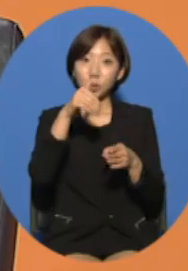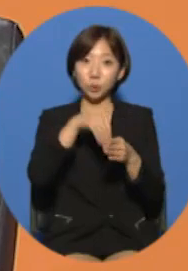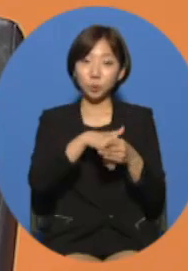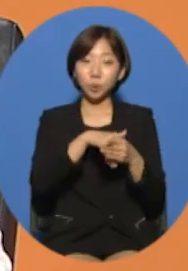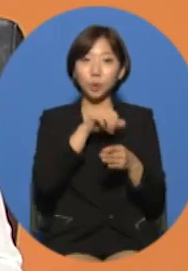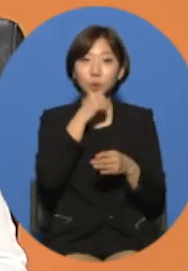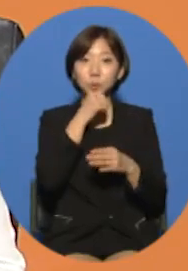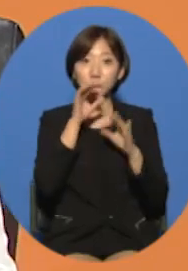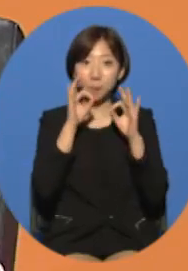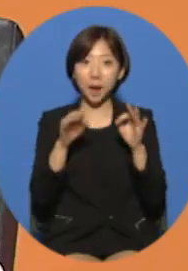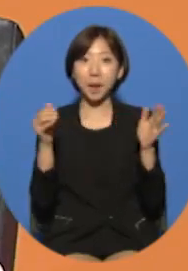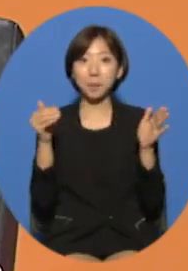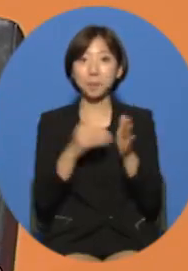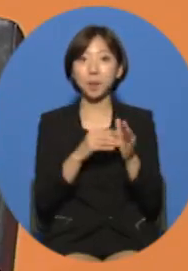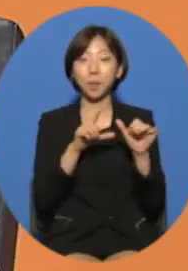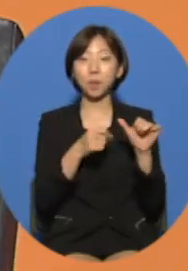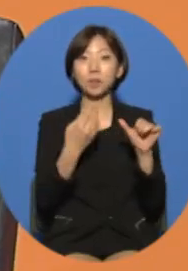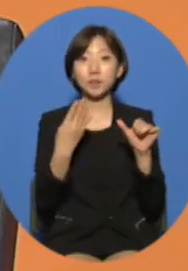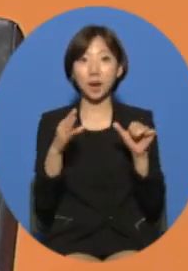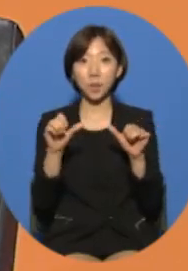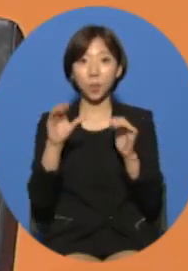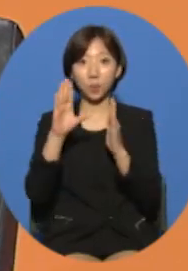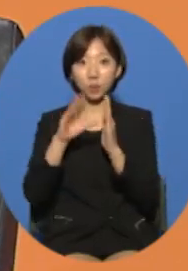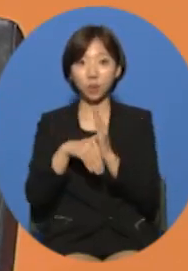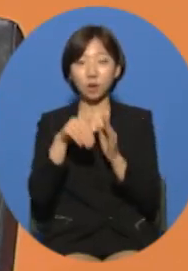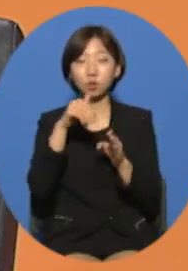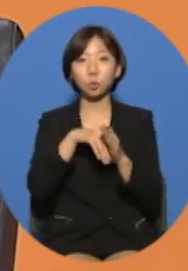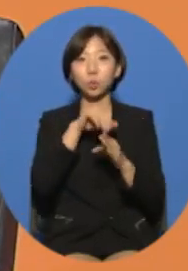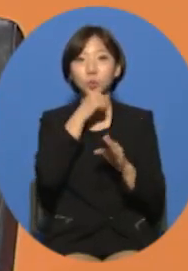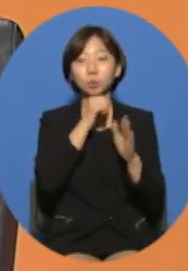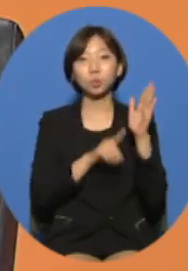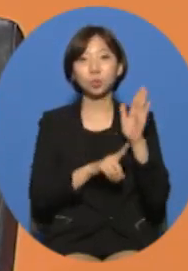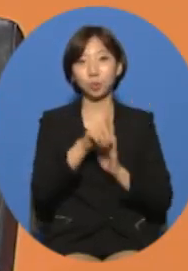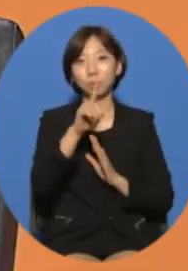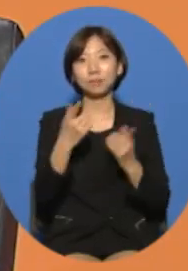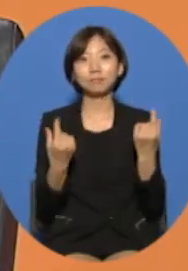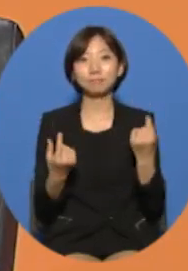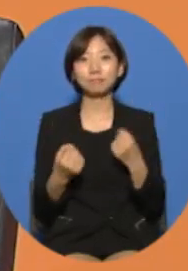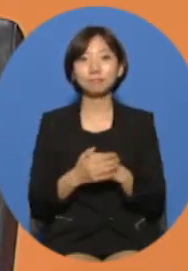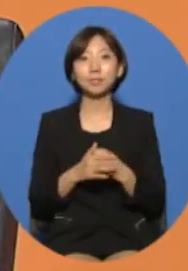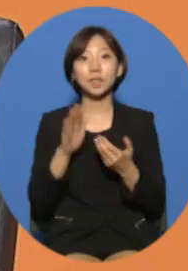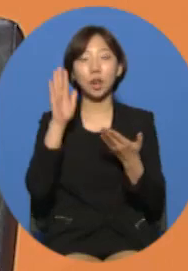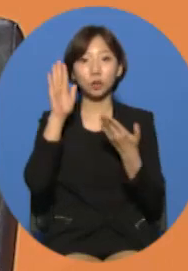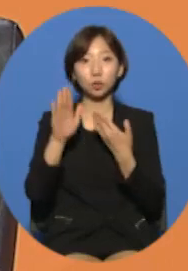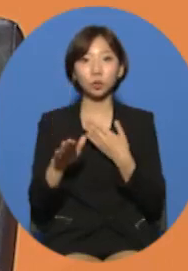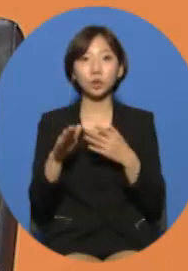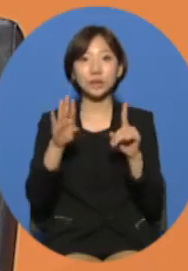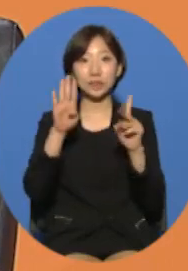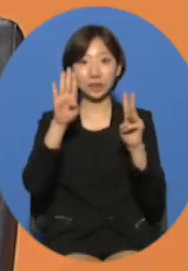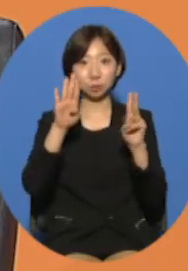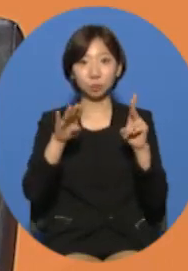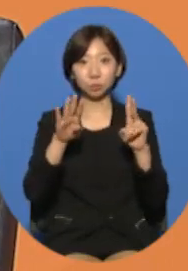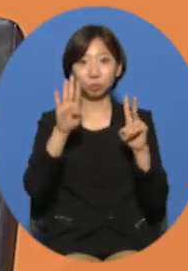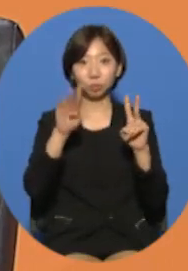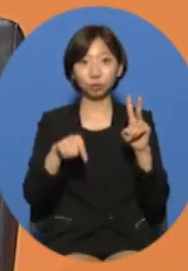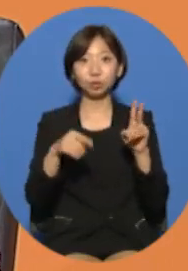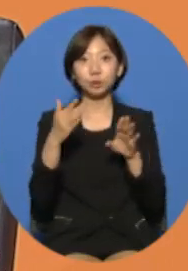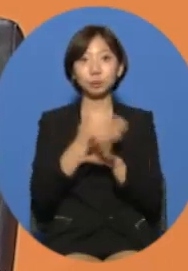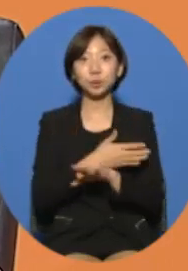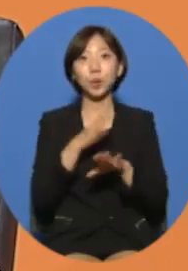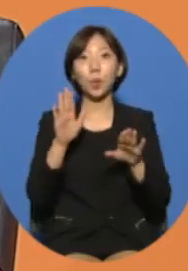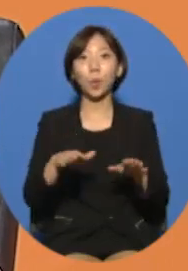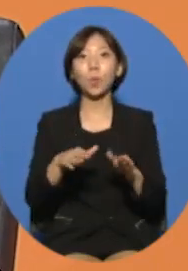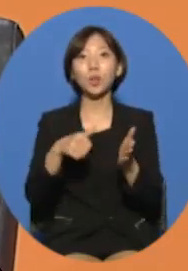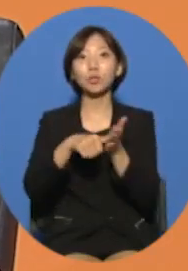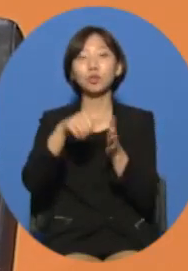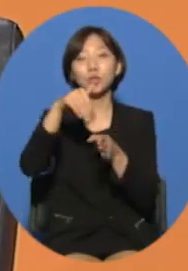5월 4일, 5일에 치러졌던 사전투표, 투표율이 굉장히 높게 나왔다는 소식 네. 전해드렸고요. 이후부터, 2부부터는 이제 오늘 투표율